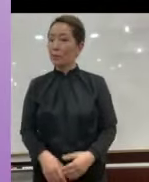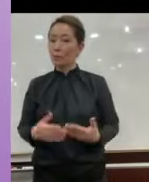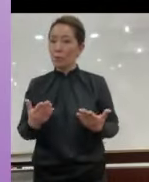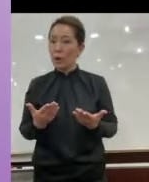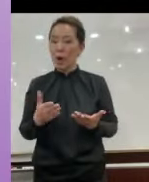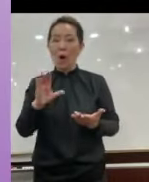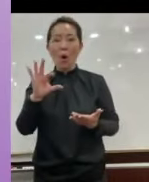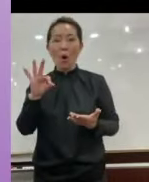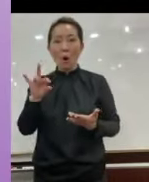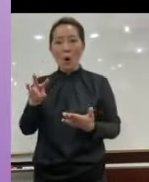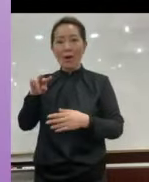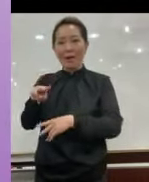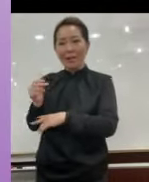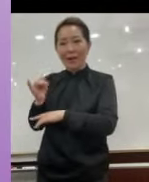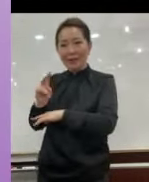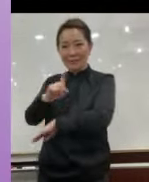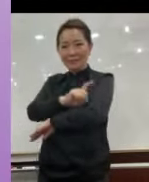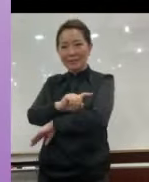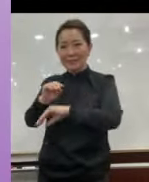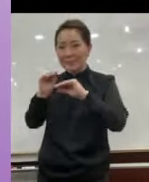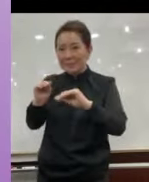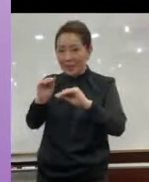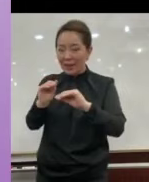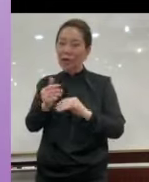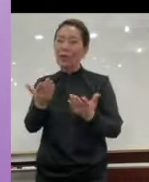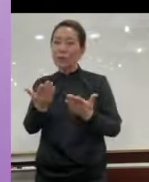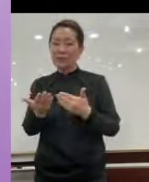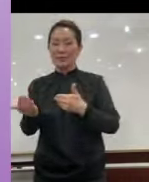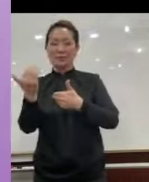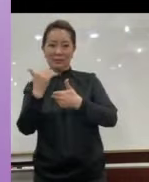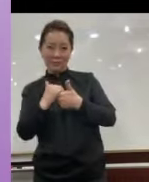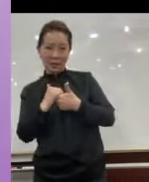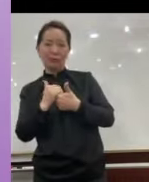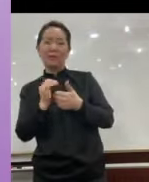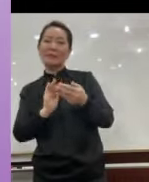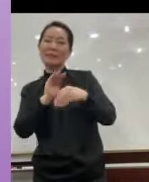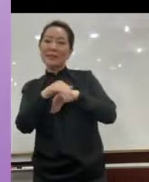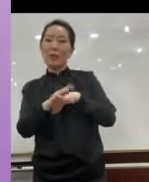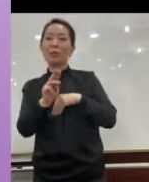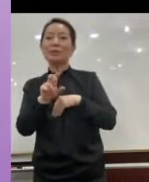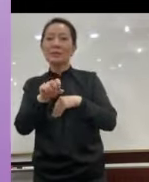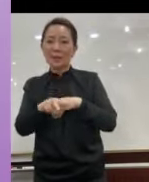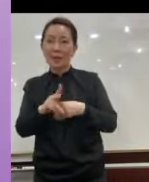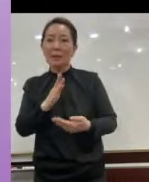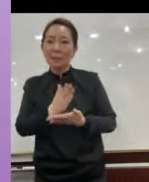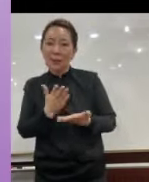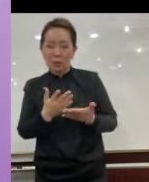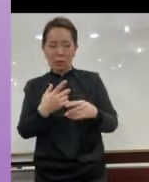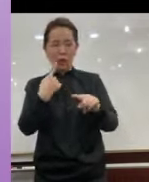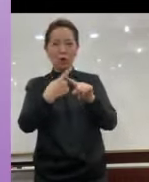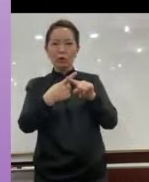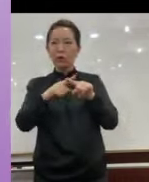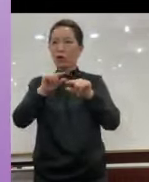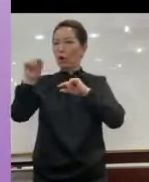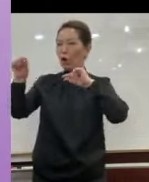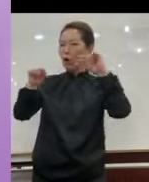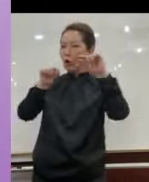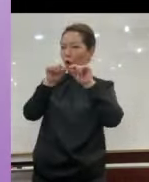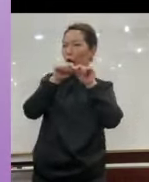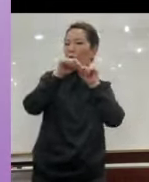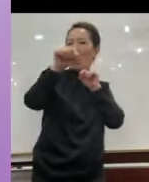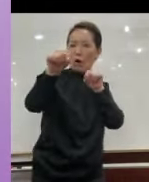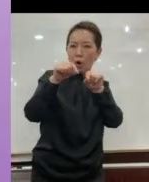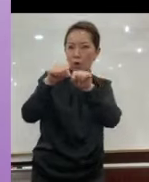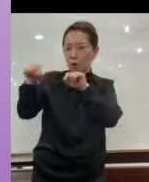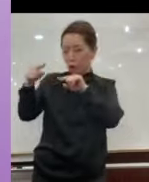Онлайн хичээлийн бас нэг давуу тал байдаг тийм ээ. Хөдөө орон нутагт алслагдмал байгаа, шууд Улаанбаатарт ирэх боломжгүй хүмүүс,